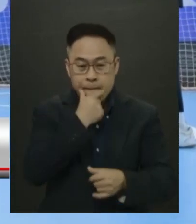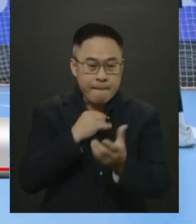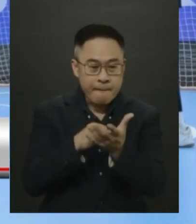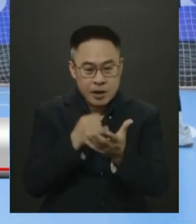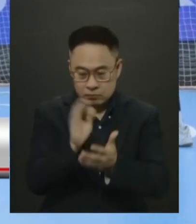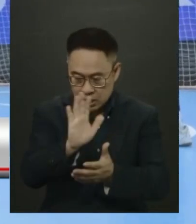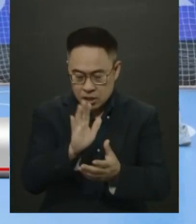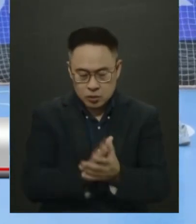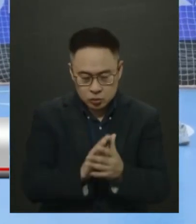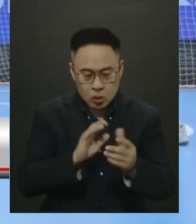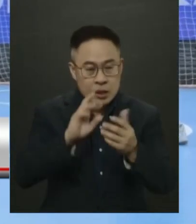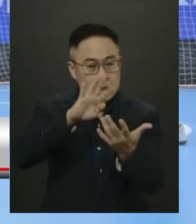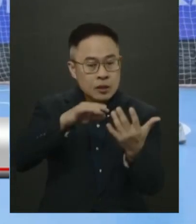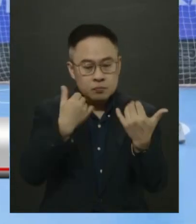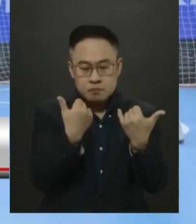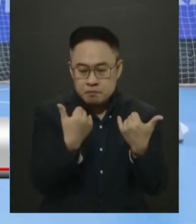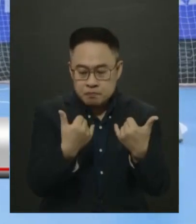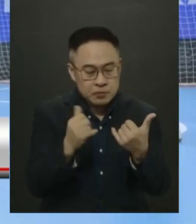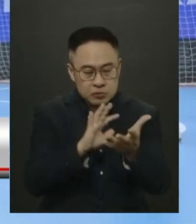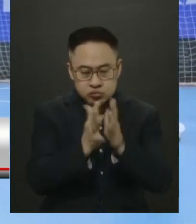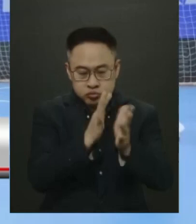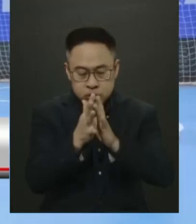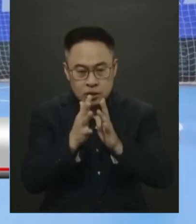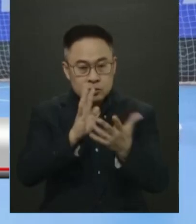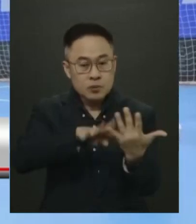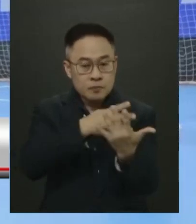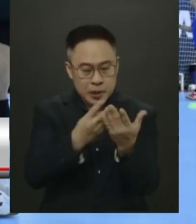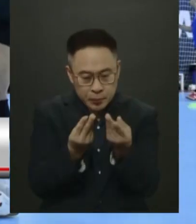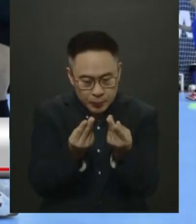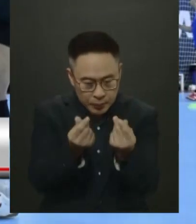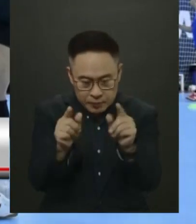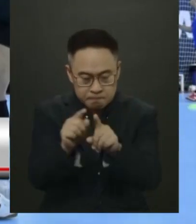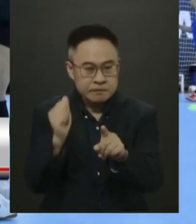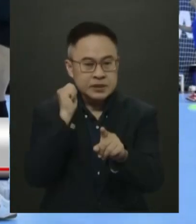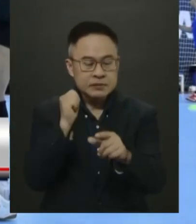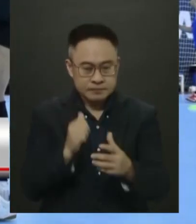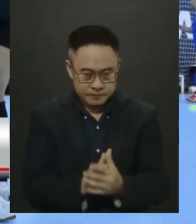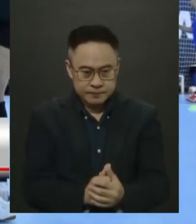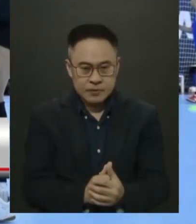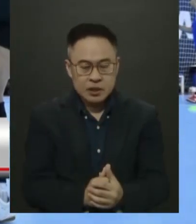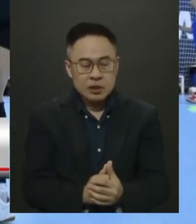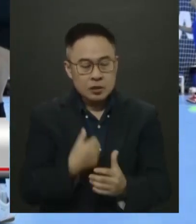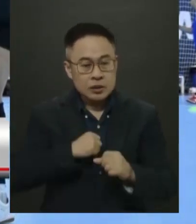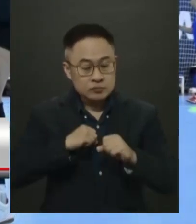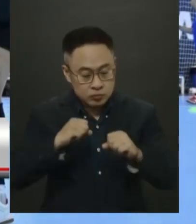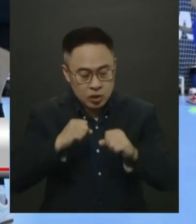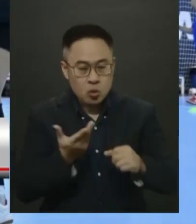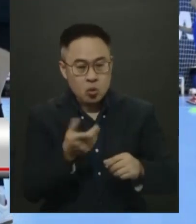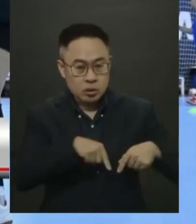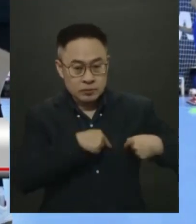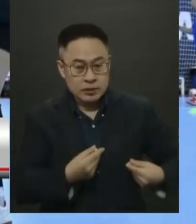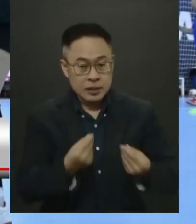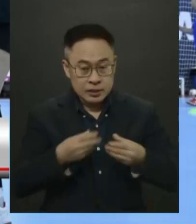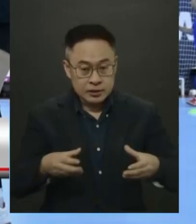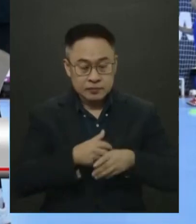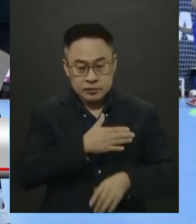ก็ฝากถึงแฟนฟุตซอลไทยด้วยให้ส่งกำลังใจมาเชียร์พวกเราให้ได้3แต้มเพื่อการันตีเข้ารอบต่อไปนะครับซึ่งโ